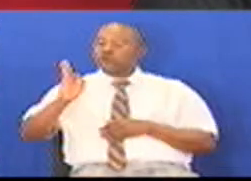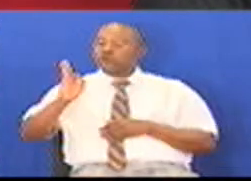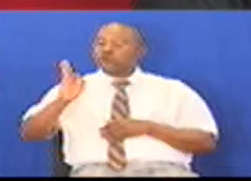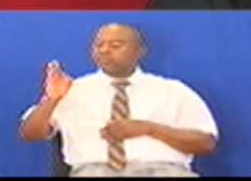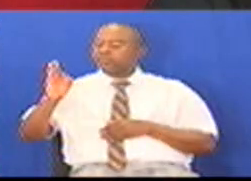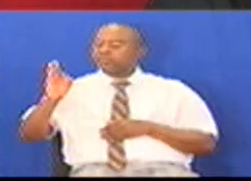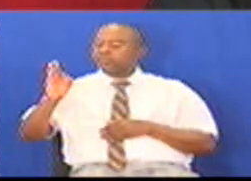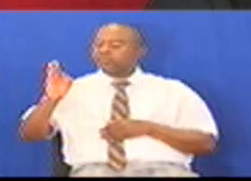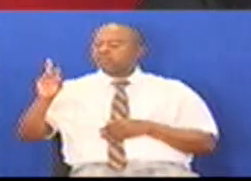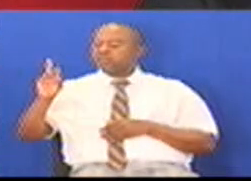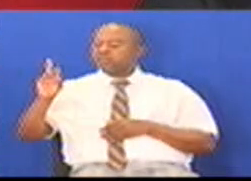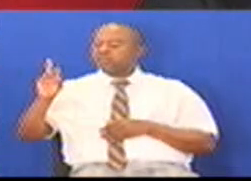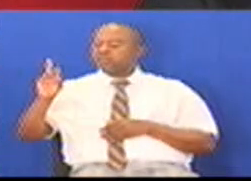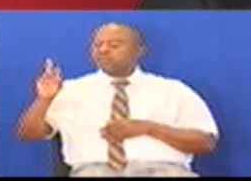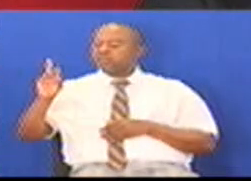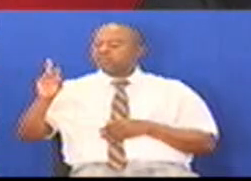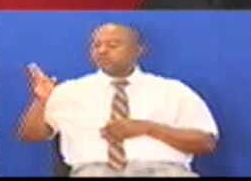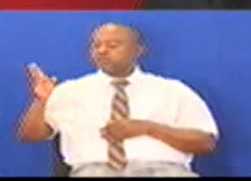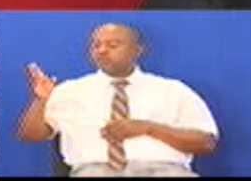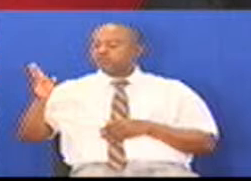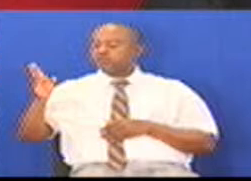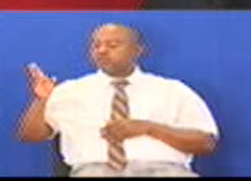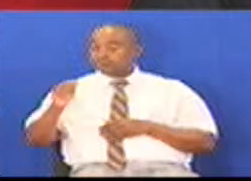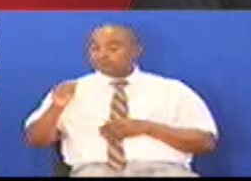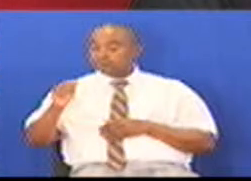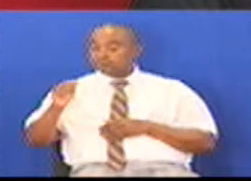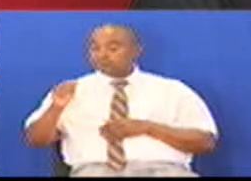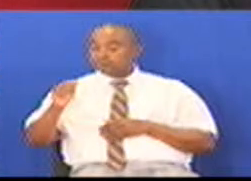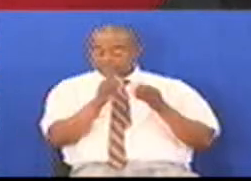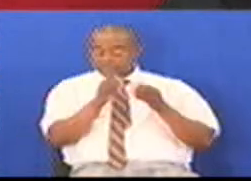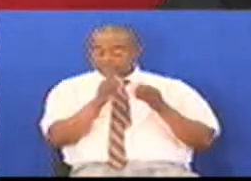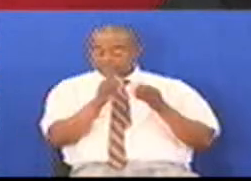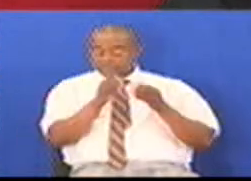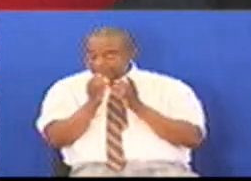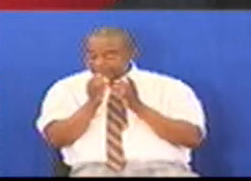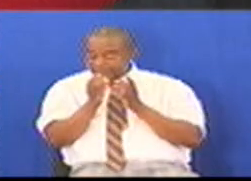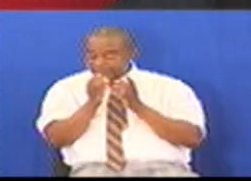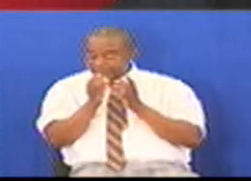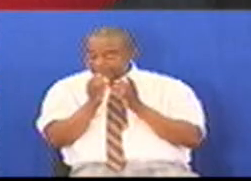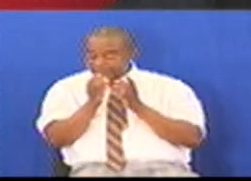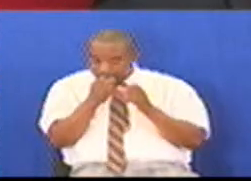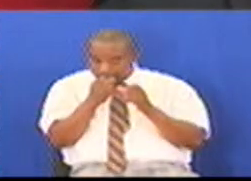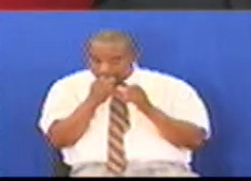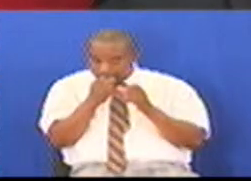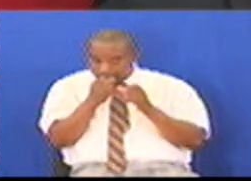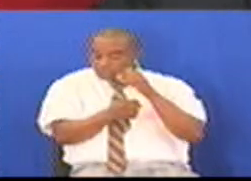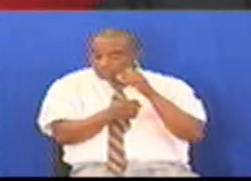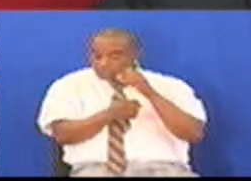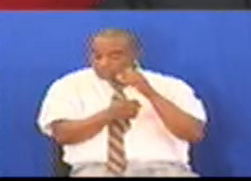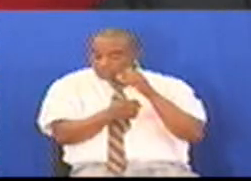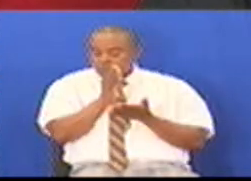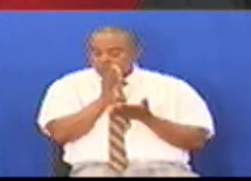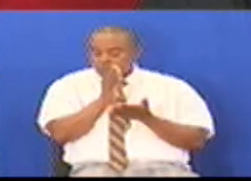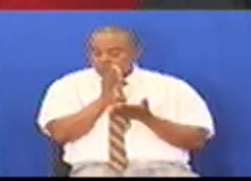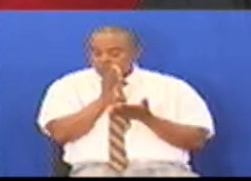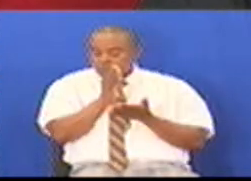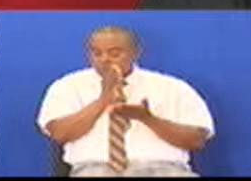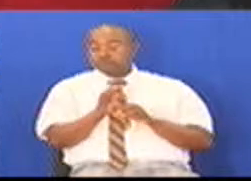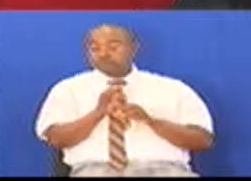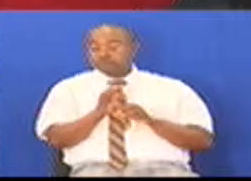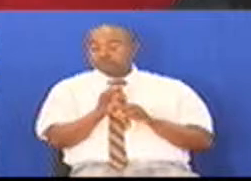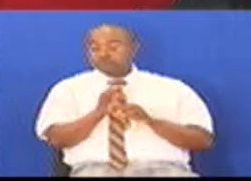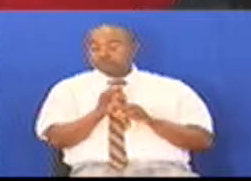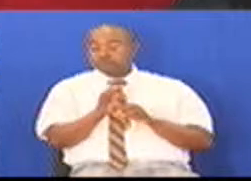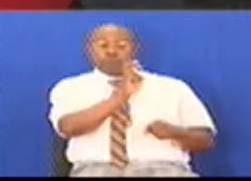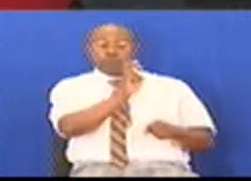Mheshimiwa Spika, kamati imepitia na kuchambua hatua zote ambazo zimechukuliwa na kubaini kwamba hatua hizo zina malengo yafuatayo: kulinda viwanda vya